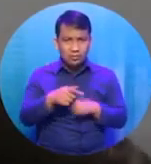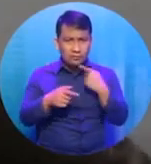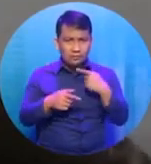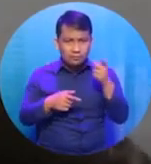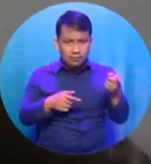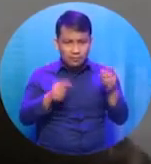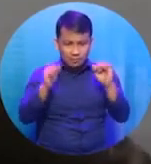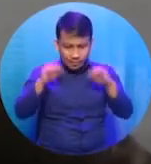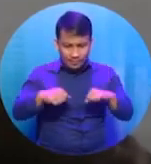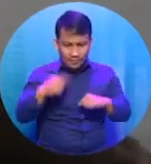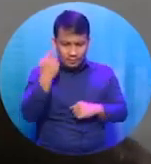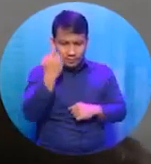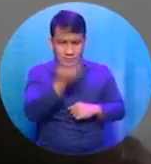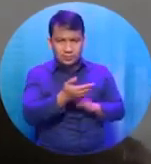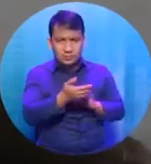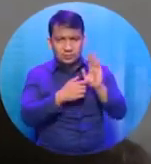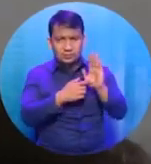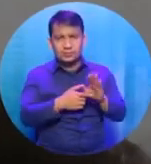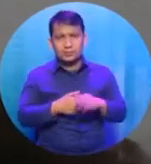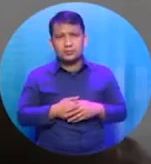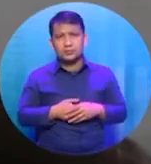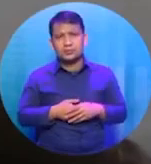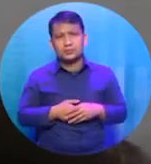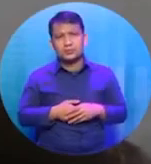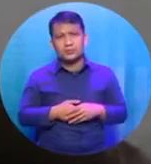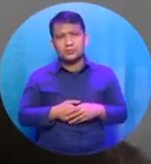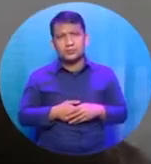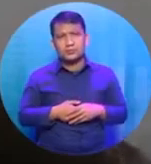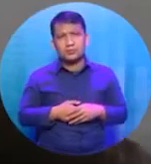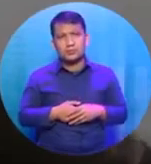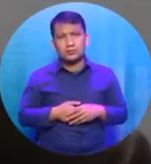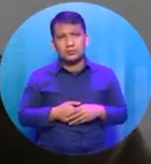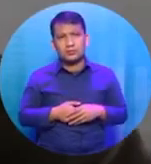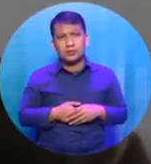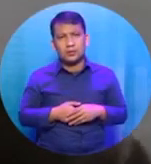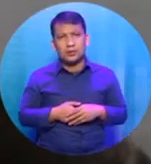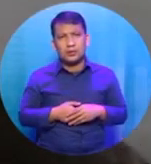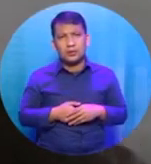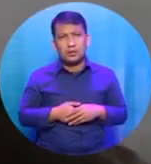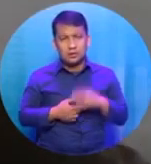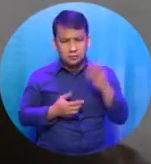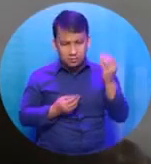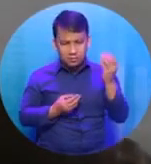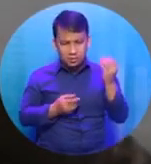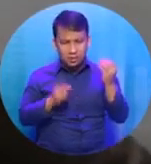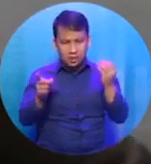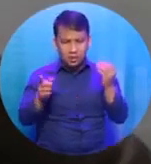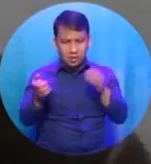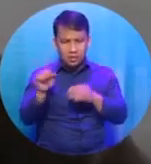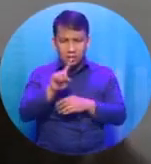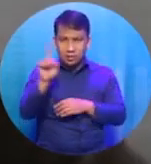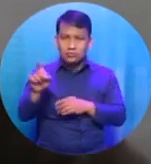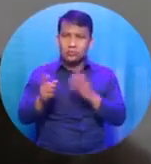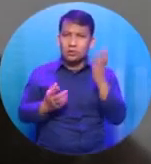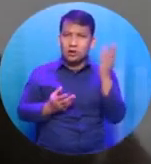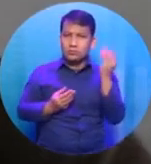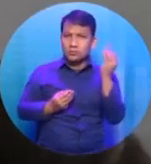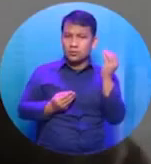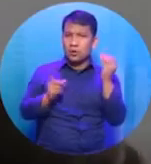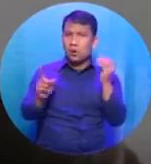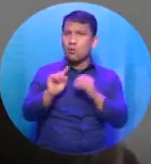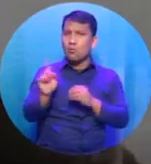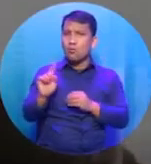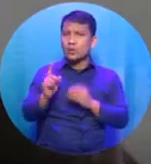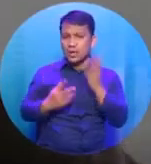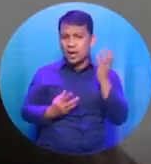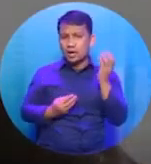pong January na ito, sir, itong year na ito, nag-update po ako sa kanya. Tinanong ko po siya kung ano